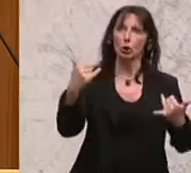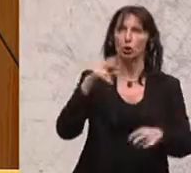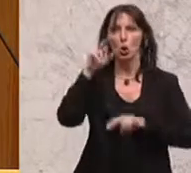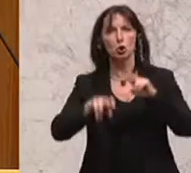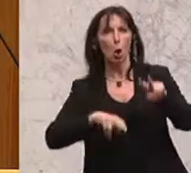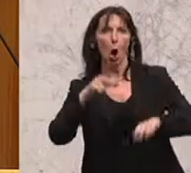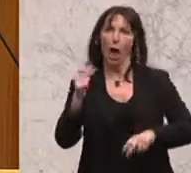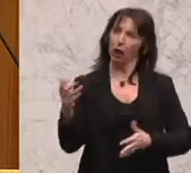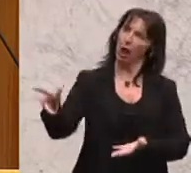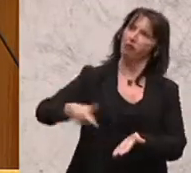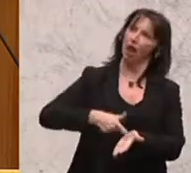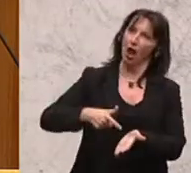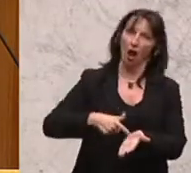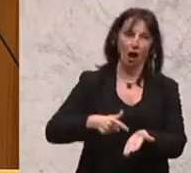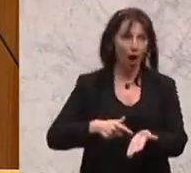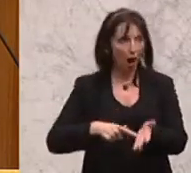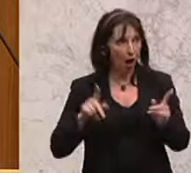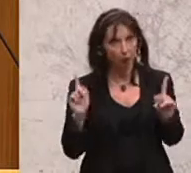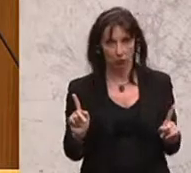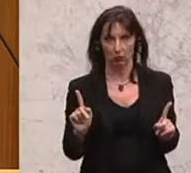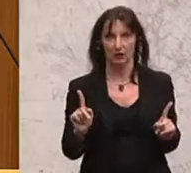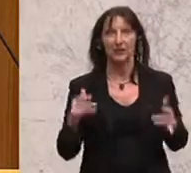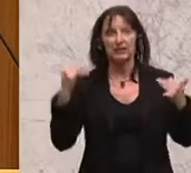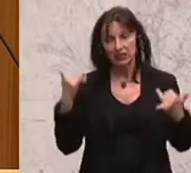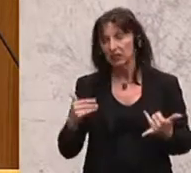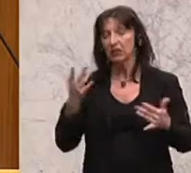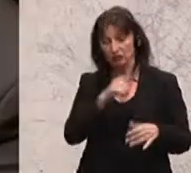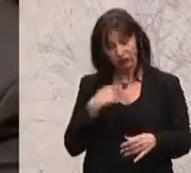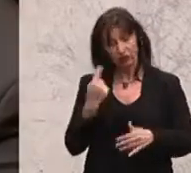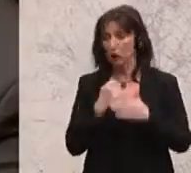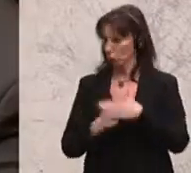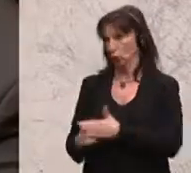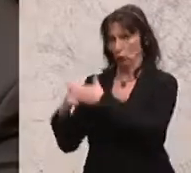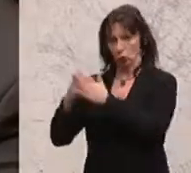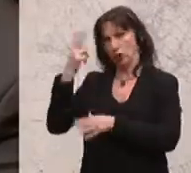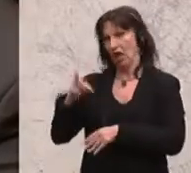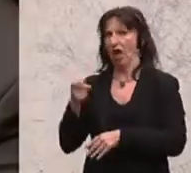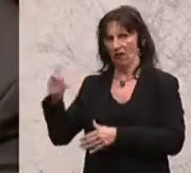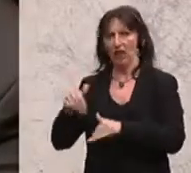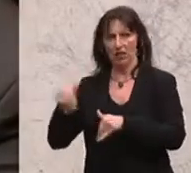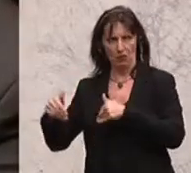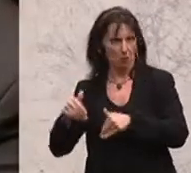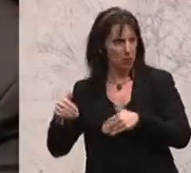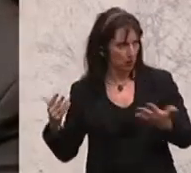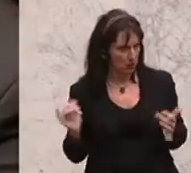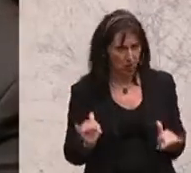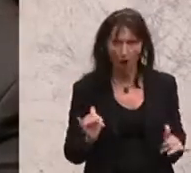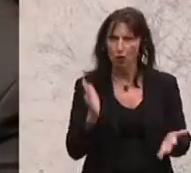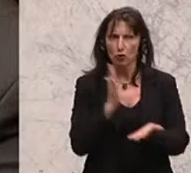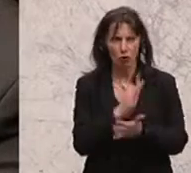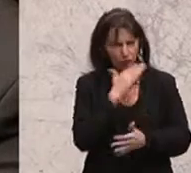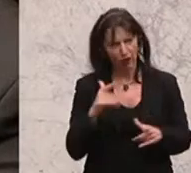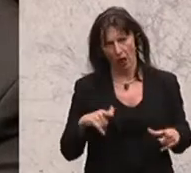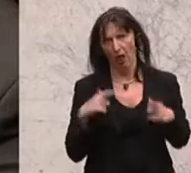Und Sie wissen, dass Sie da unsere ausdrückliche Unterstützung haben. Und auch dazu kann dieser Ausschuss viel beitragen. Wir haben schon sehr viel